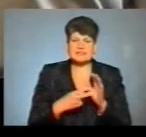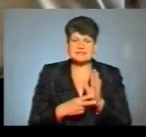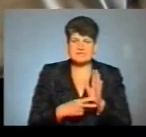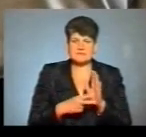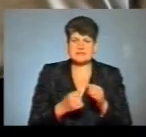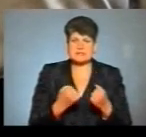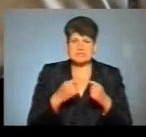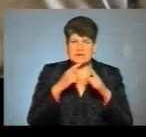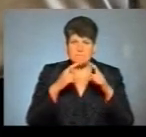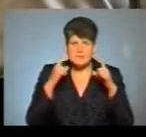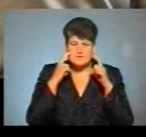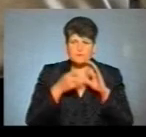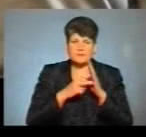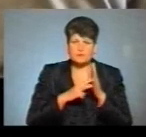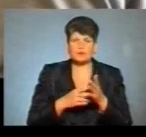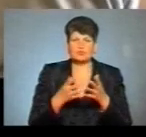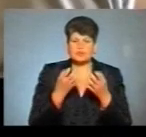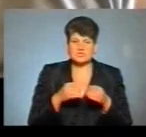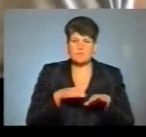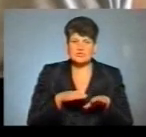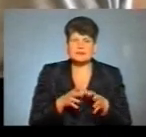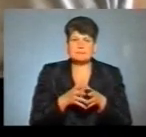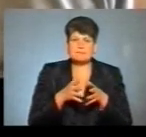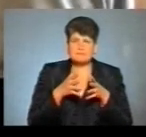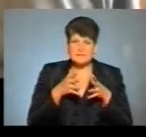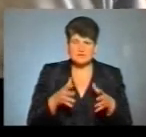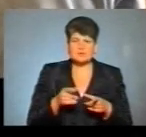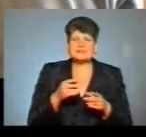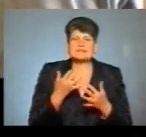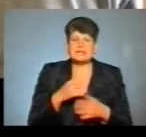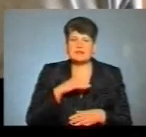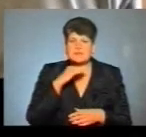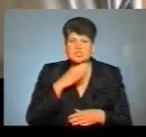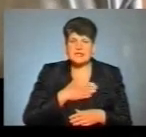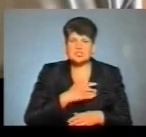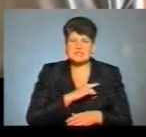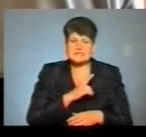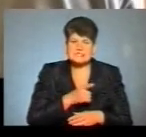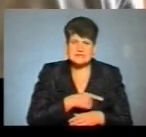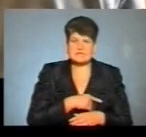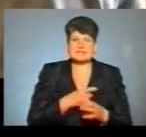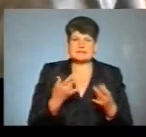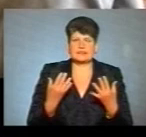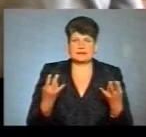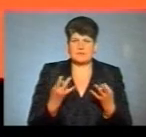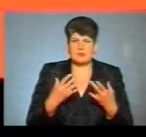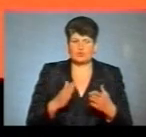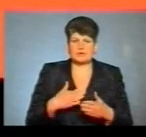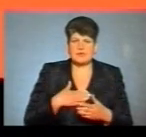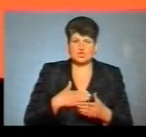70 захисних масок. Плануємо пошити стільки ж або й більше, доки вистачить наших сил, матеріалів і поки буде потрібна наша